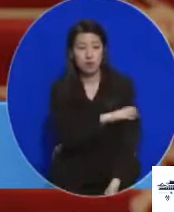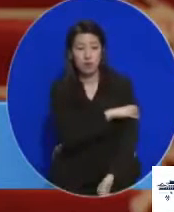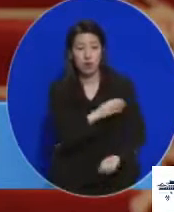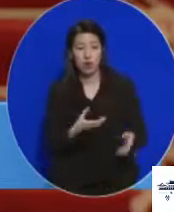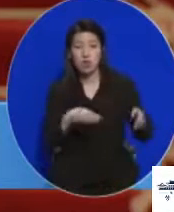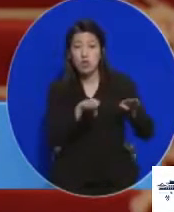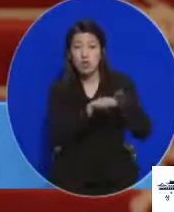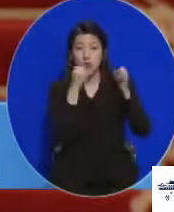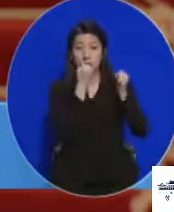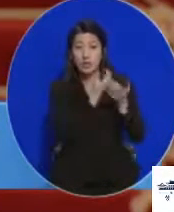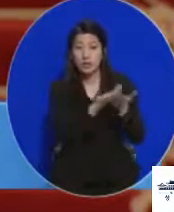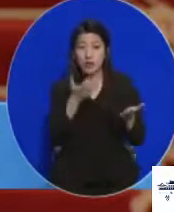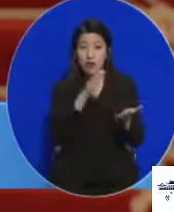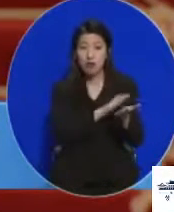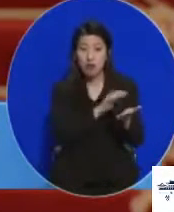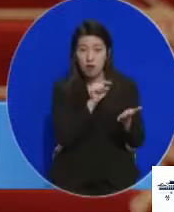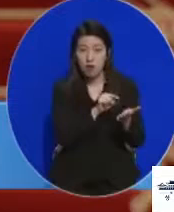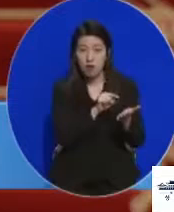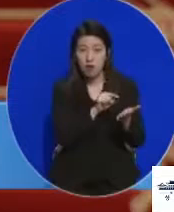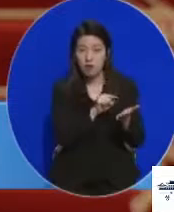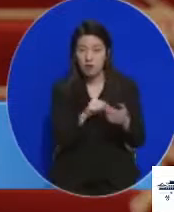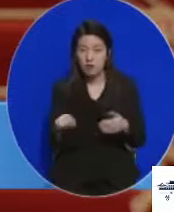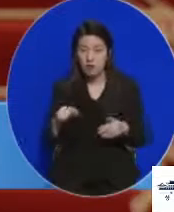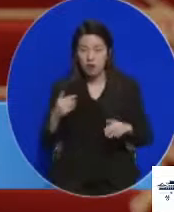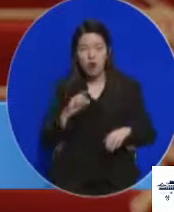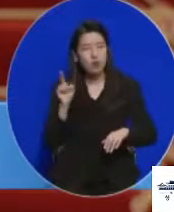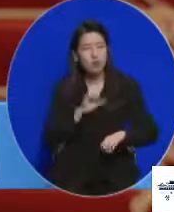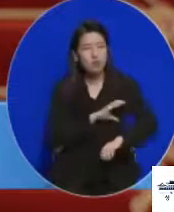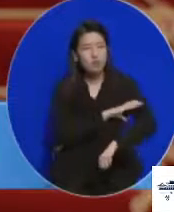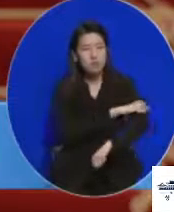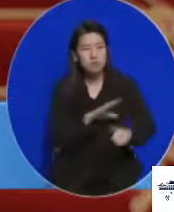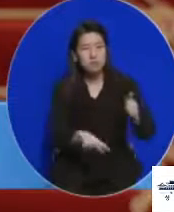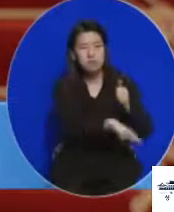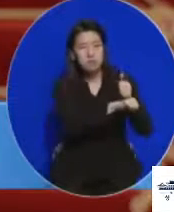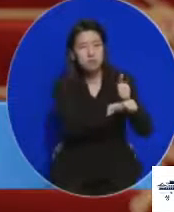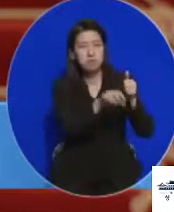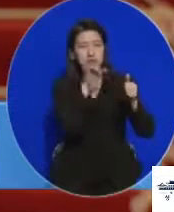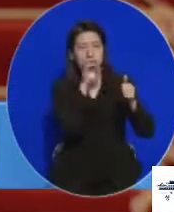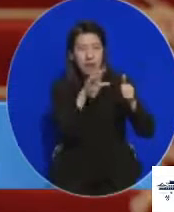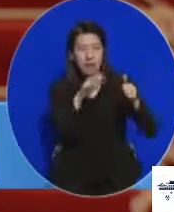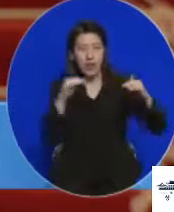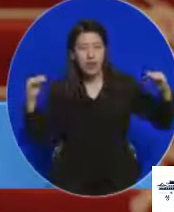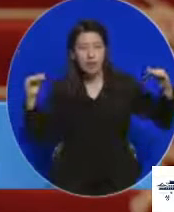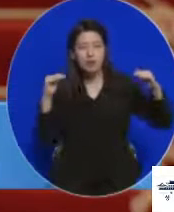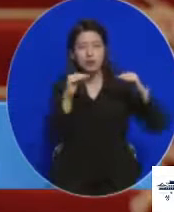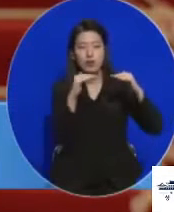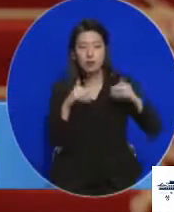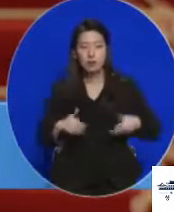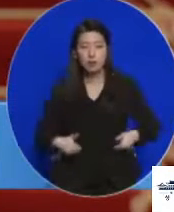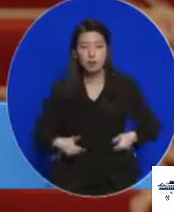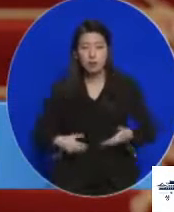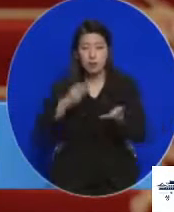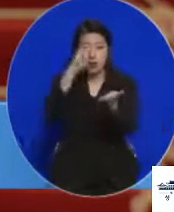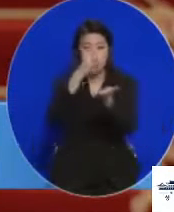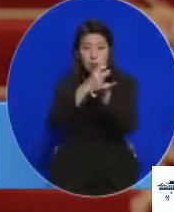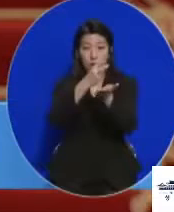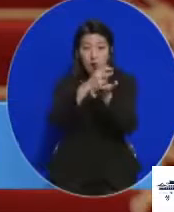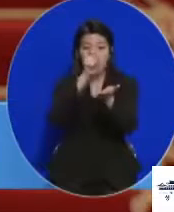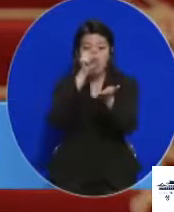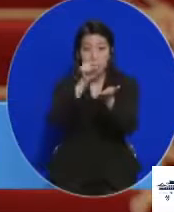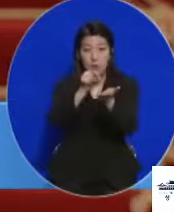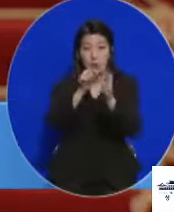은 견제와 균형을 이루는 일입니다 법질서가 누구에게나 평등하고